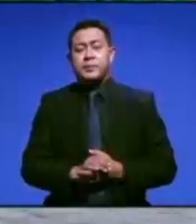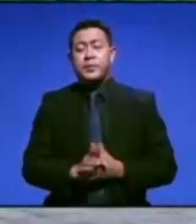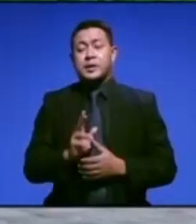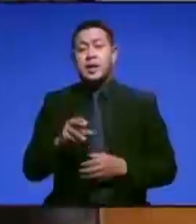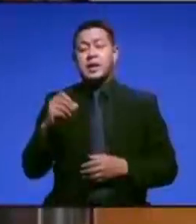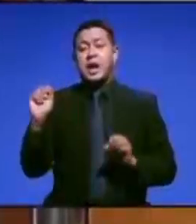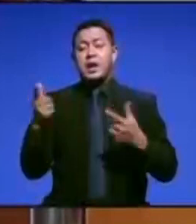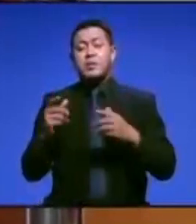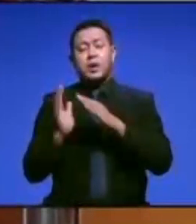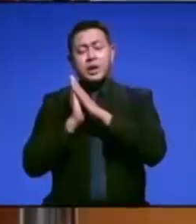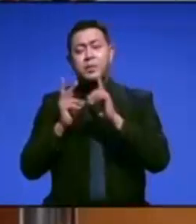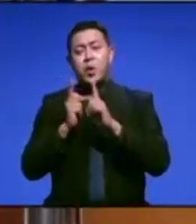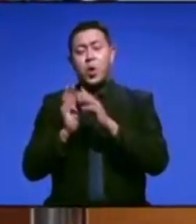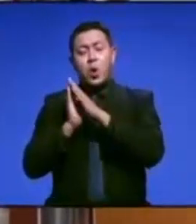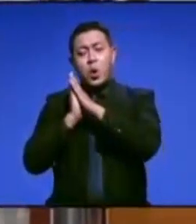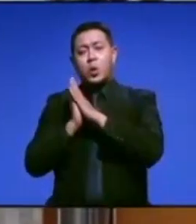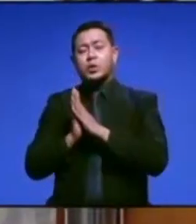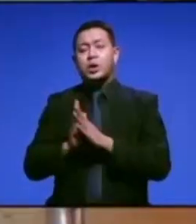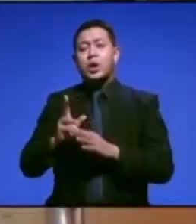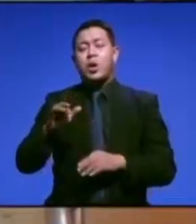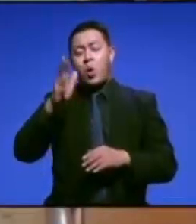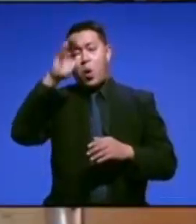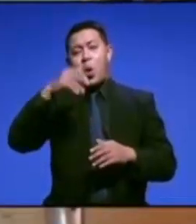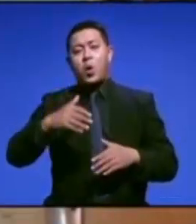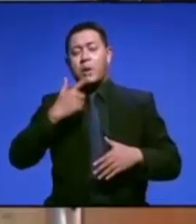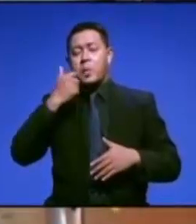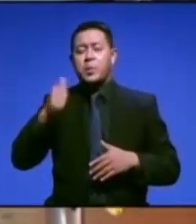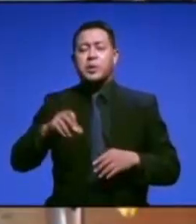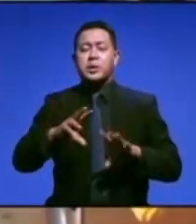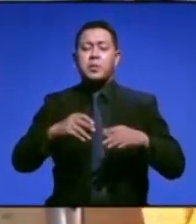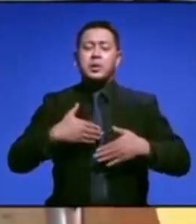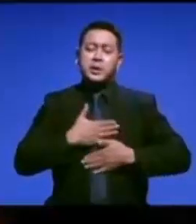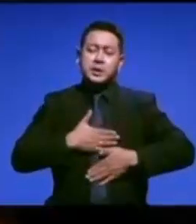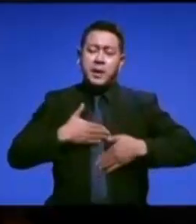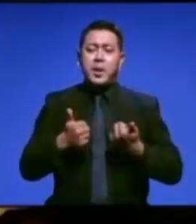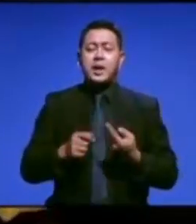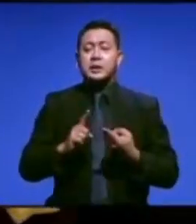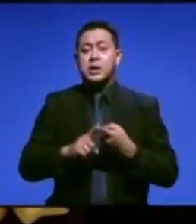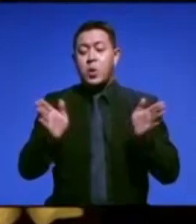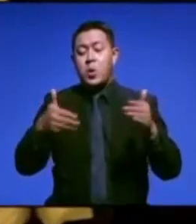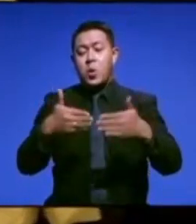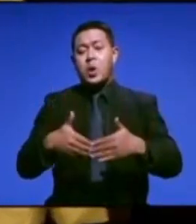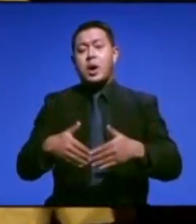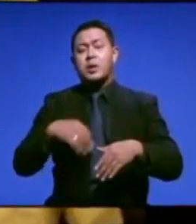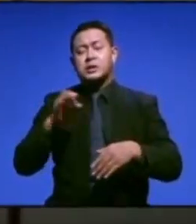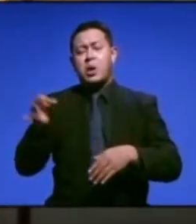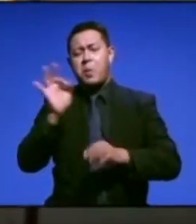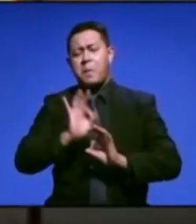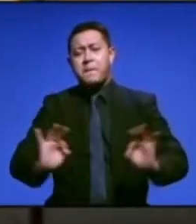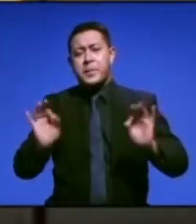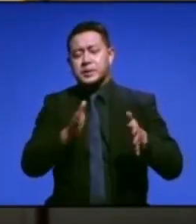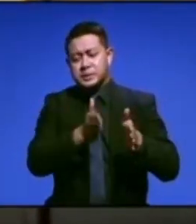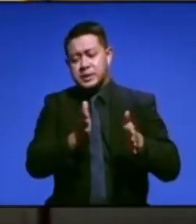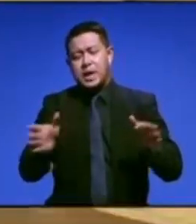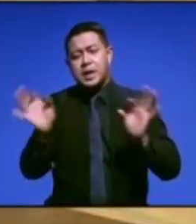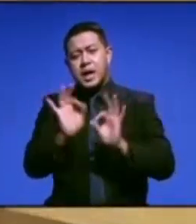Saat liburan dan menginap di hotel, para pengunjung menikmati berbagai layanan dan kemudahan. Salah satunya, kamar yang selalu bersih dan tertata